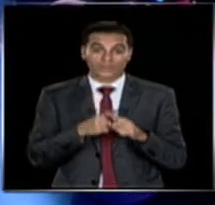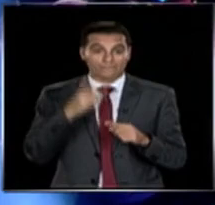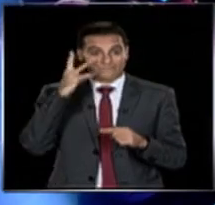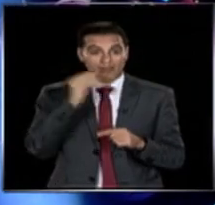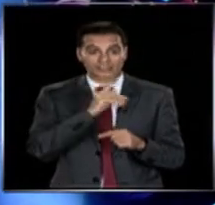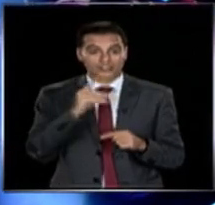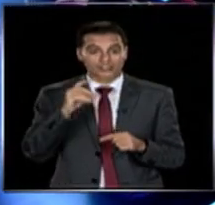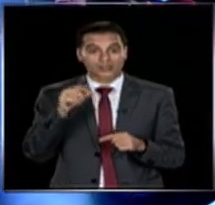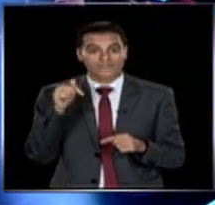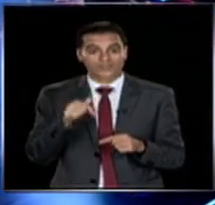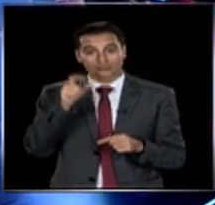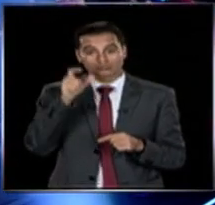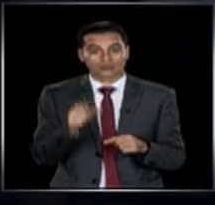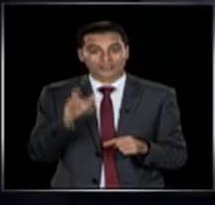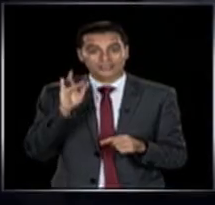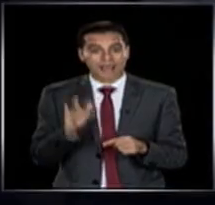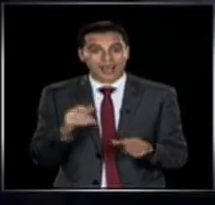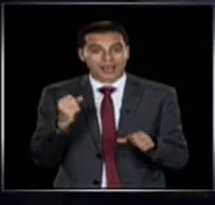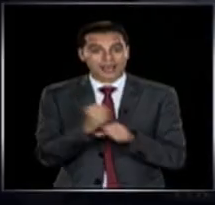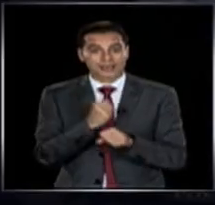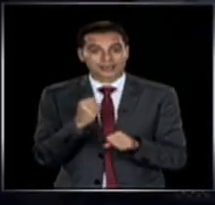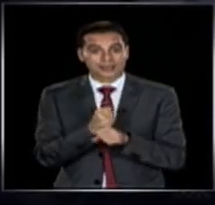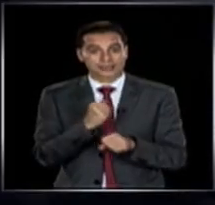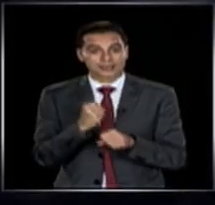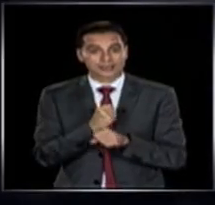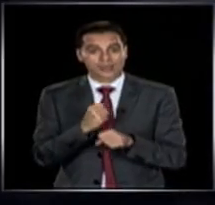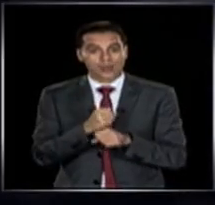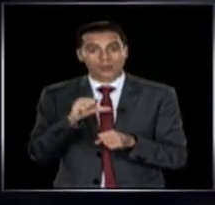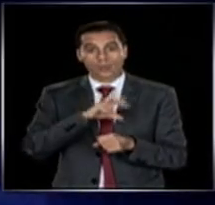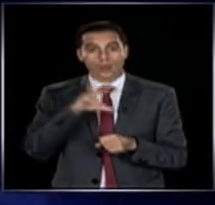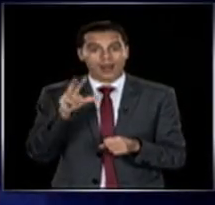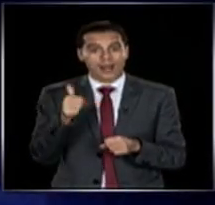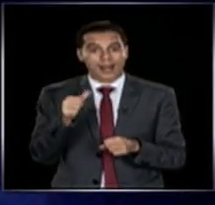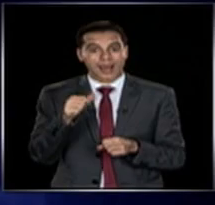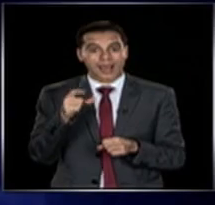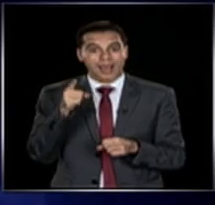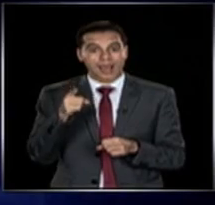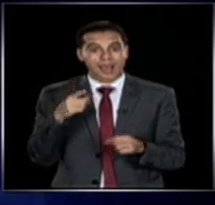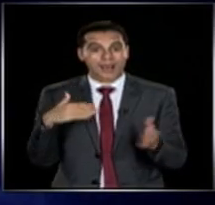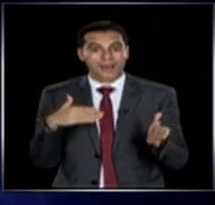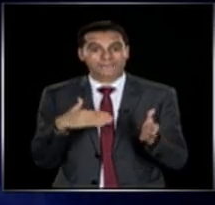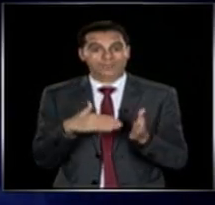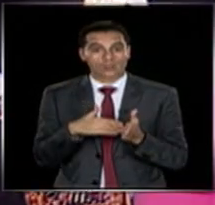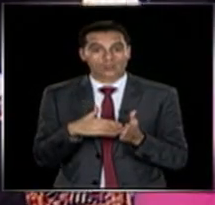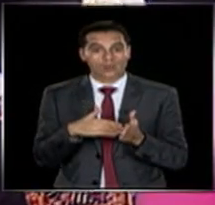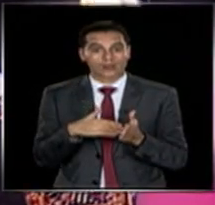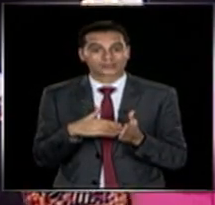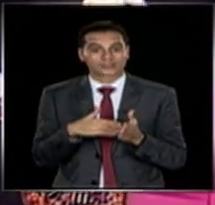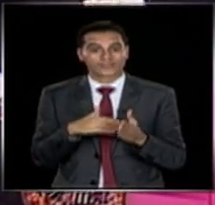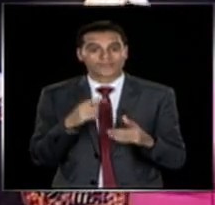ولاء الجندي المجهول قاعد في الكنترول روم، هي الحقيقة ولاء من الزملاء في البنك الأهلي من فريق